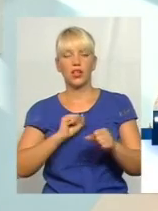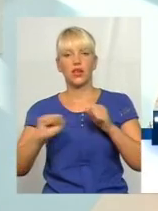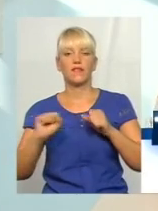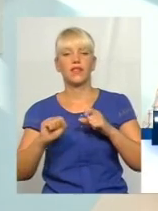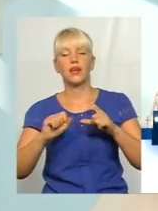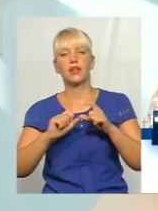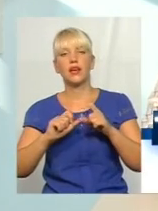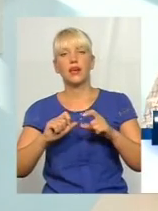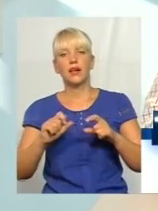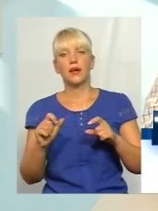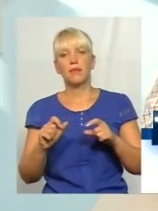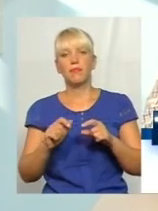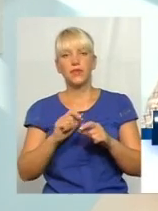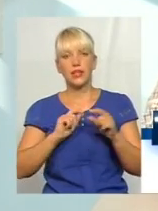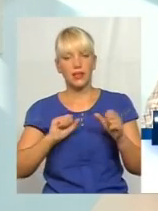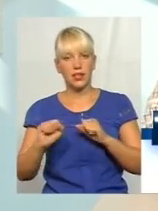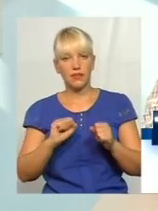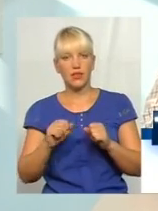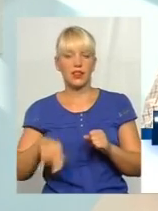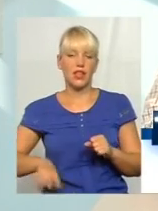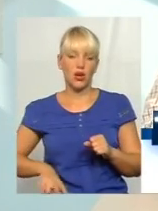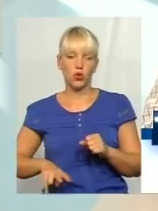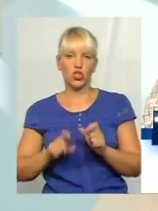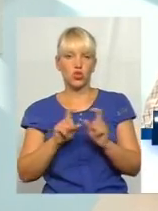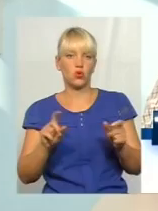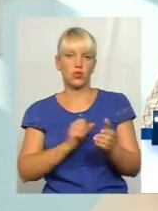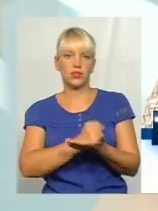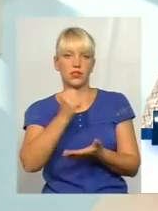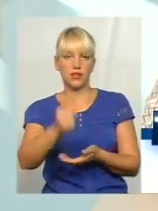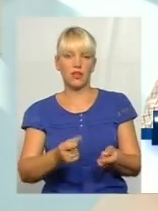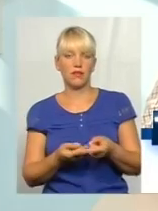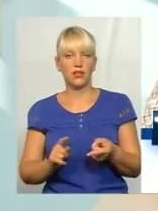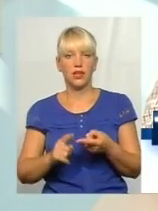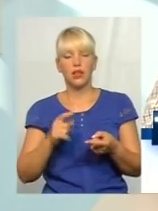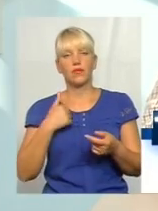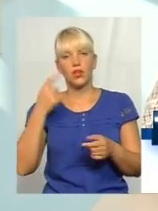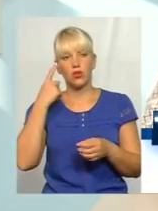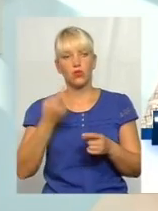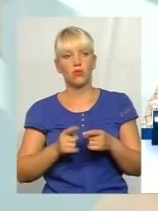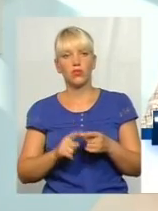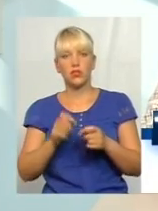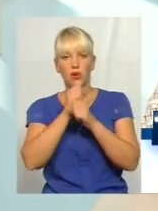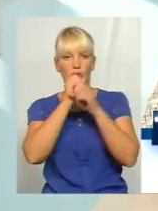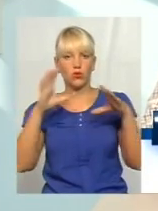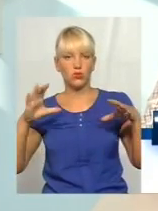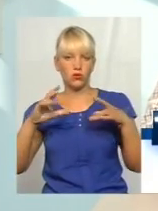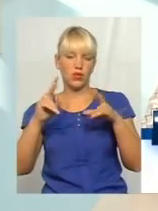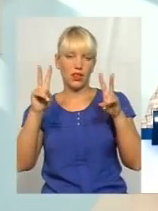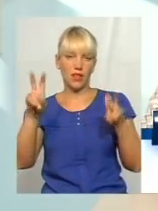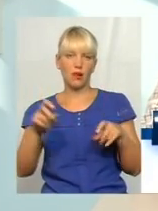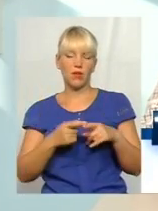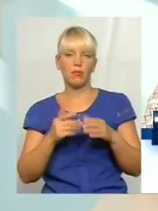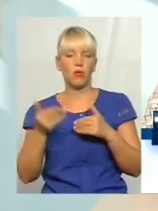директорами шкіл Я думаю що проблема саме в освітянській сфері трохи роздута і роздута вона і